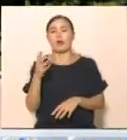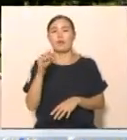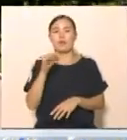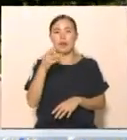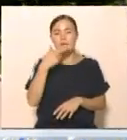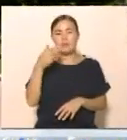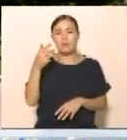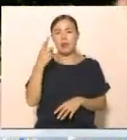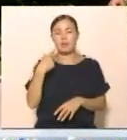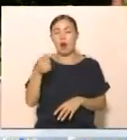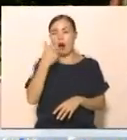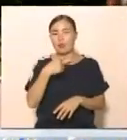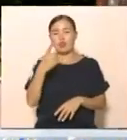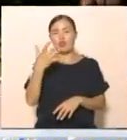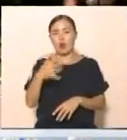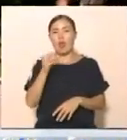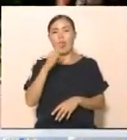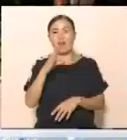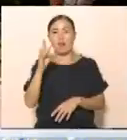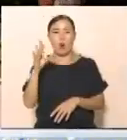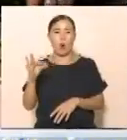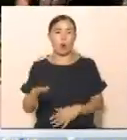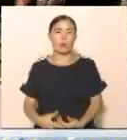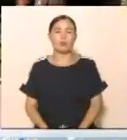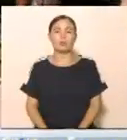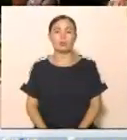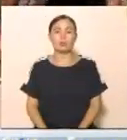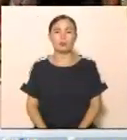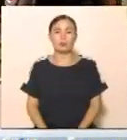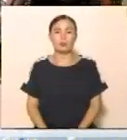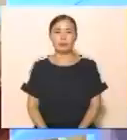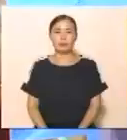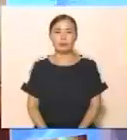Испаниялықтар 100 евро төлейді. Жұмазия Оразай, Саламат Қайыпов, жаңалықтар.